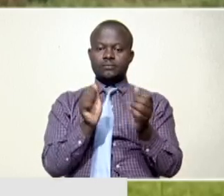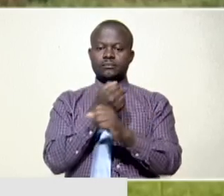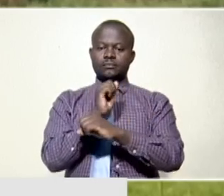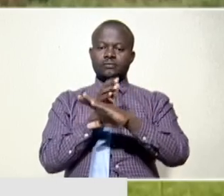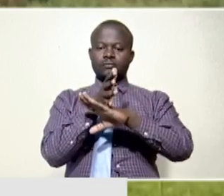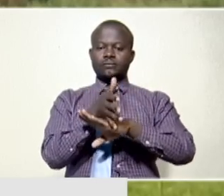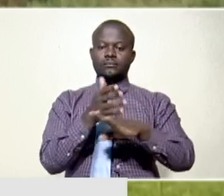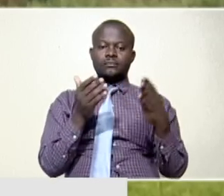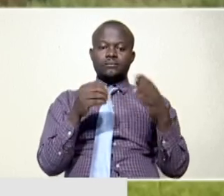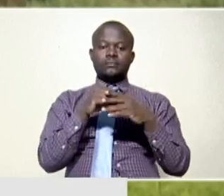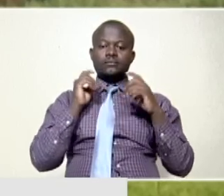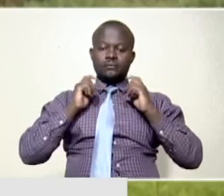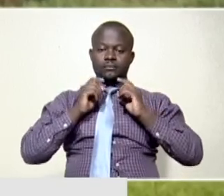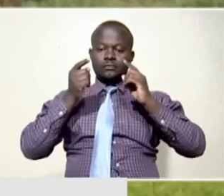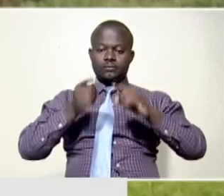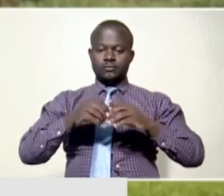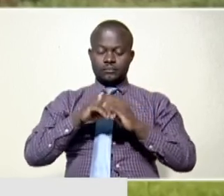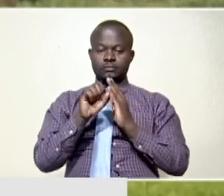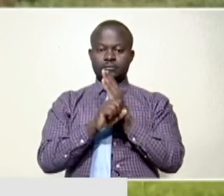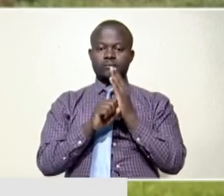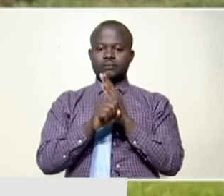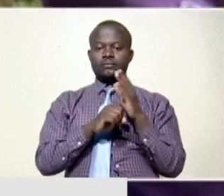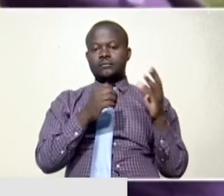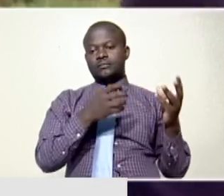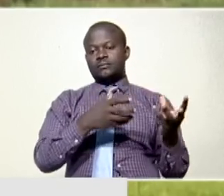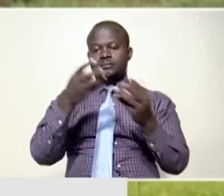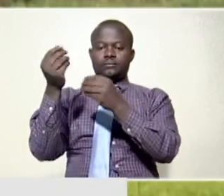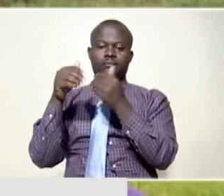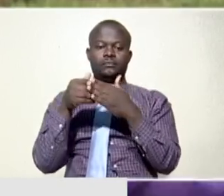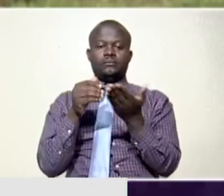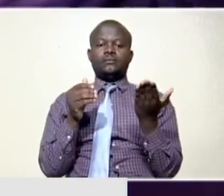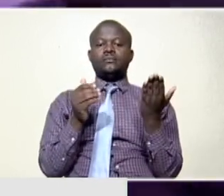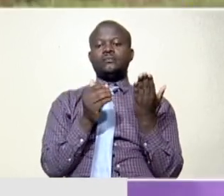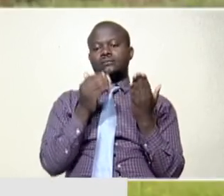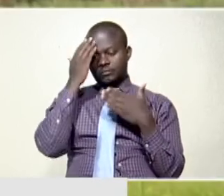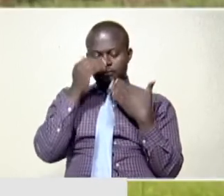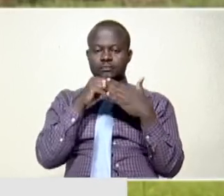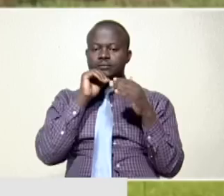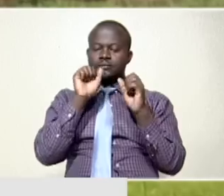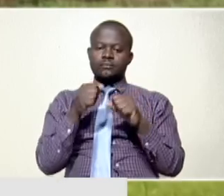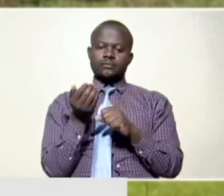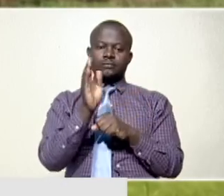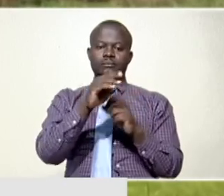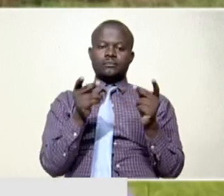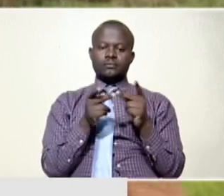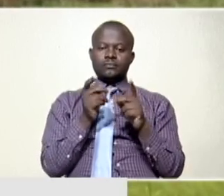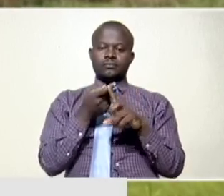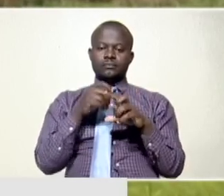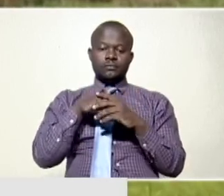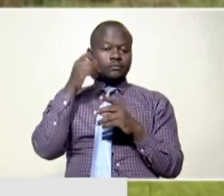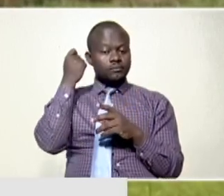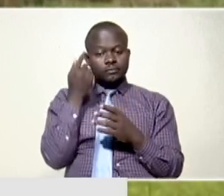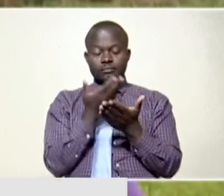me yaje muri uyu murenge mburikagwa atwarwa n'amato kugira ngo ashobore gusubira aho yavuye bisaba ngo